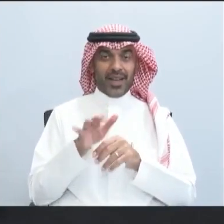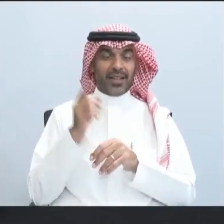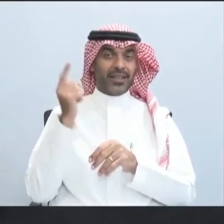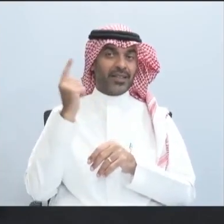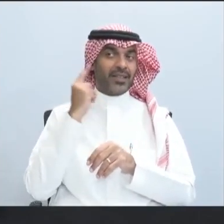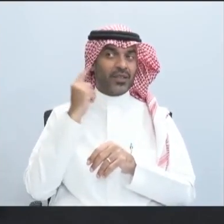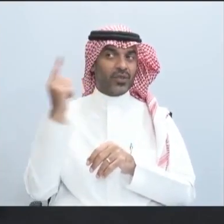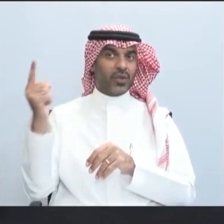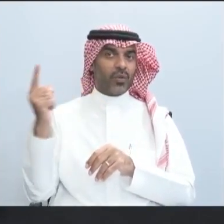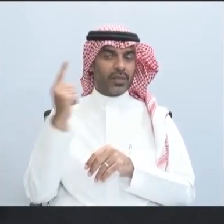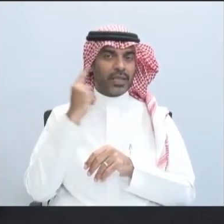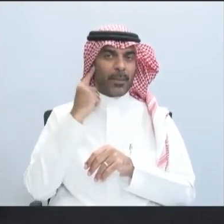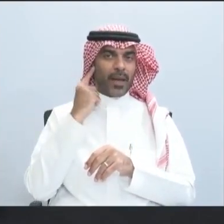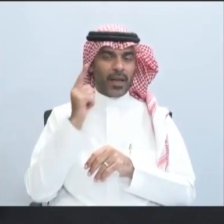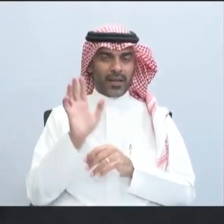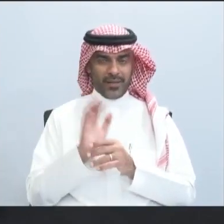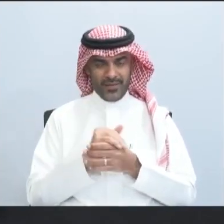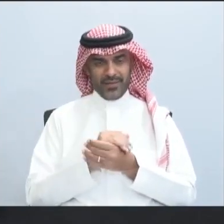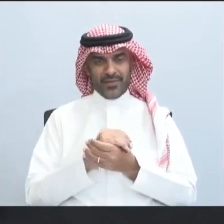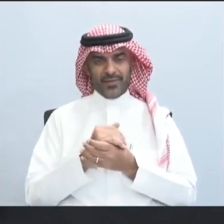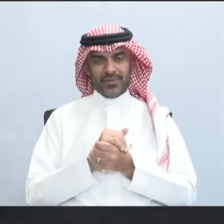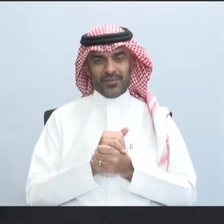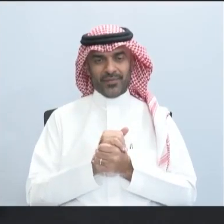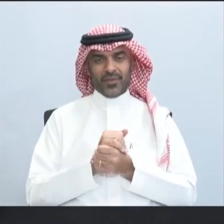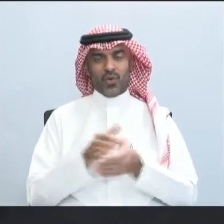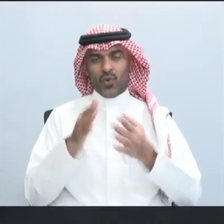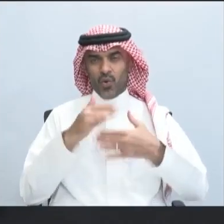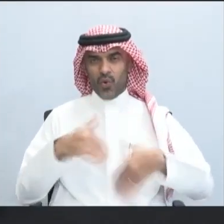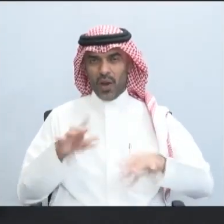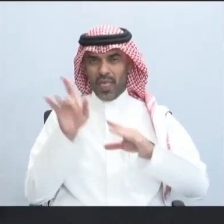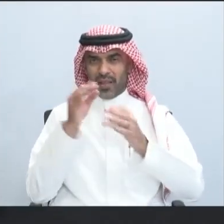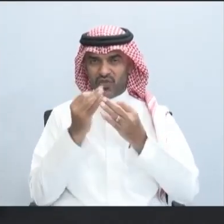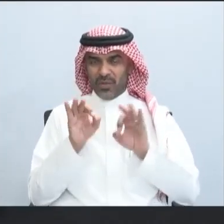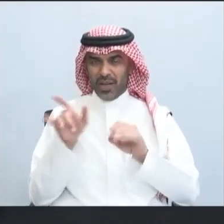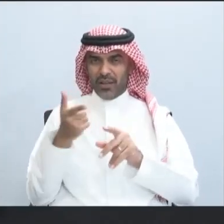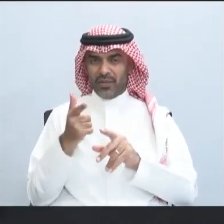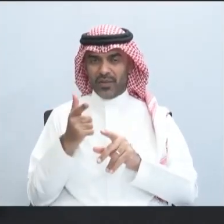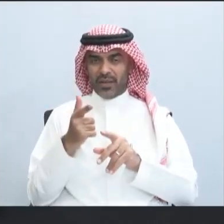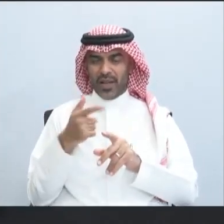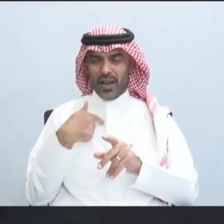الصوت من خلال الصوت جميعها استخدمنا